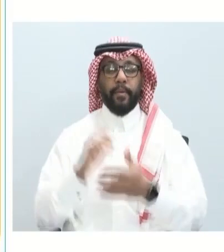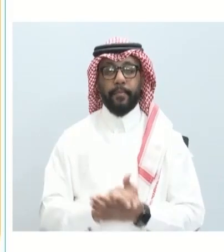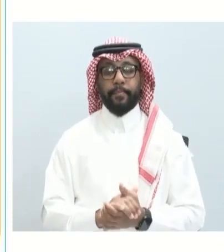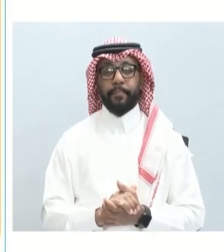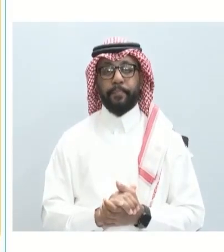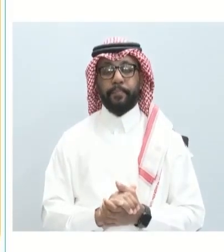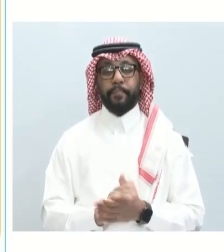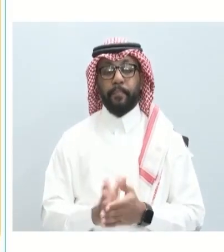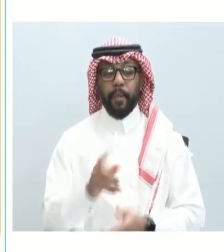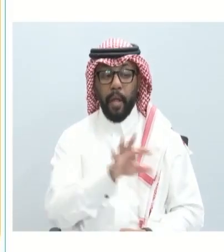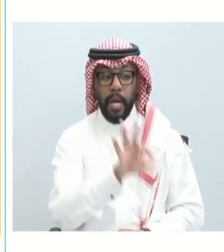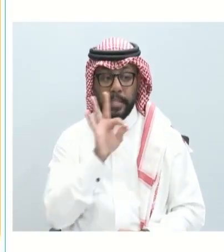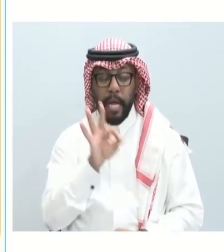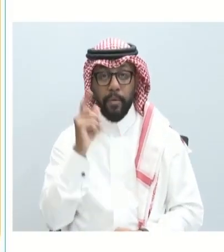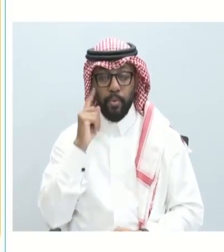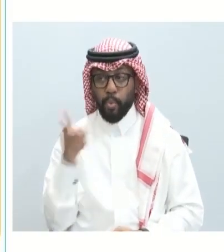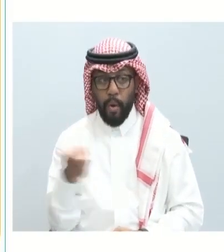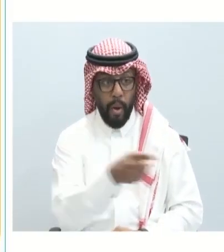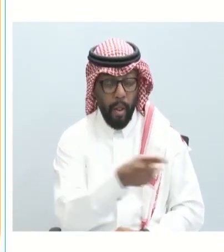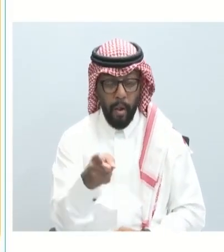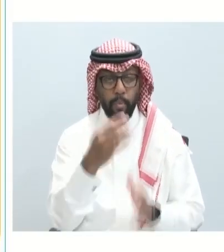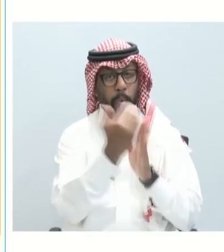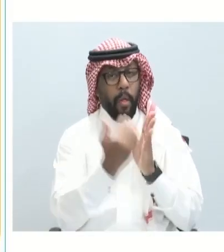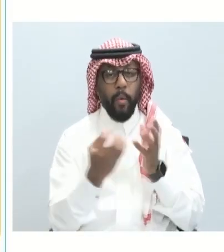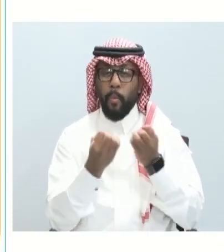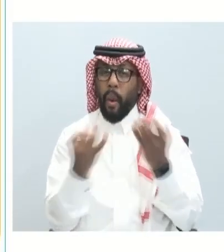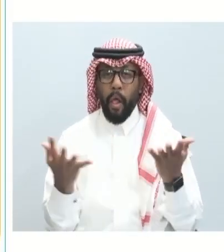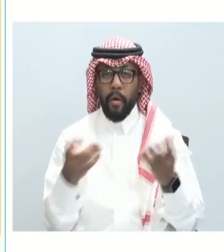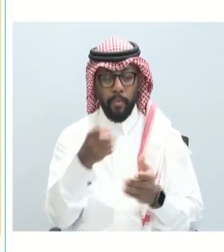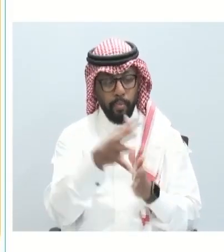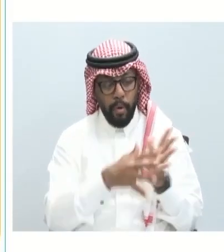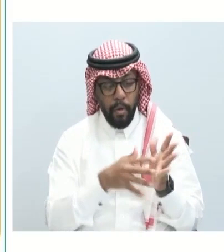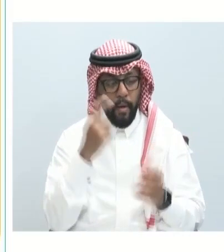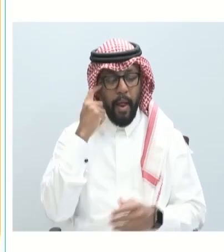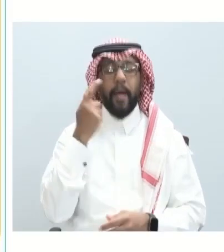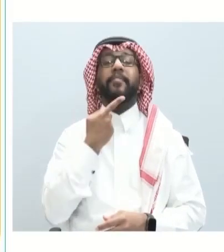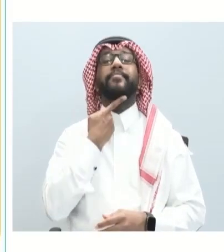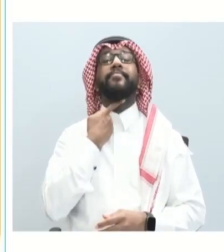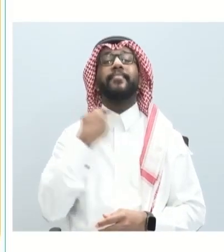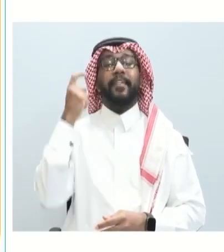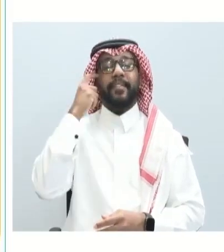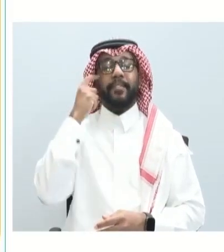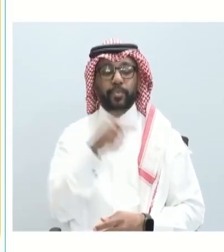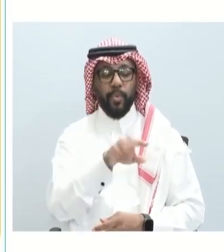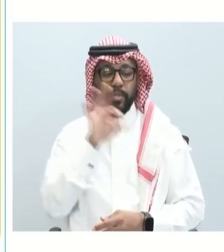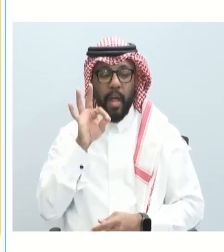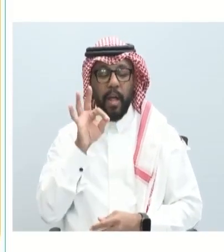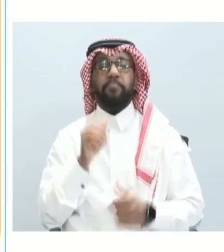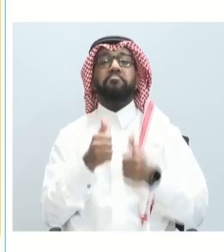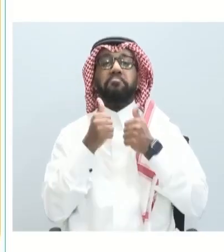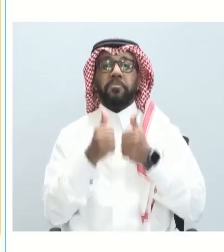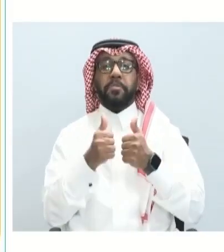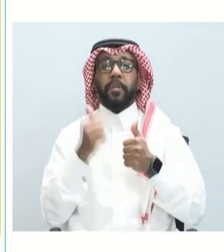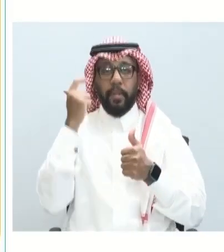الاخيره اختيار الاجابه او الحل او القرار المناسب وتقييمه للتاكد من صلاحيته اذا